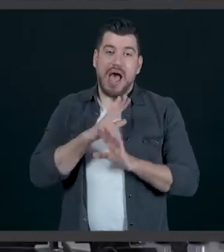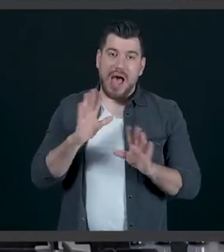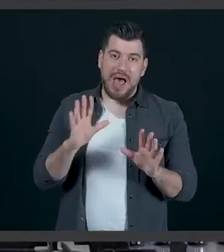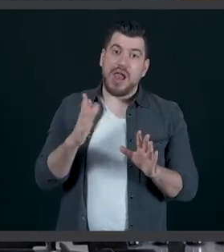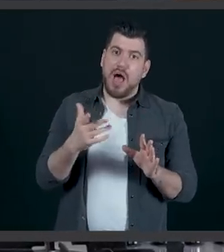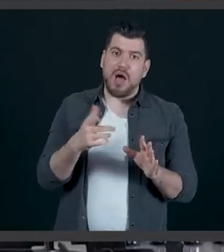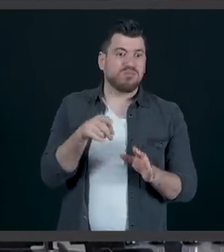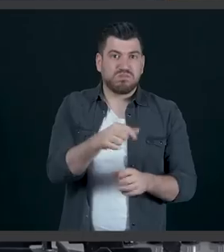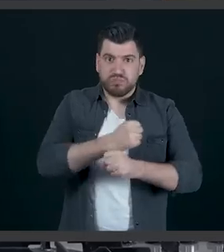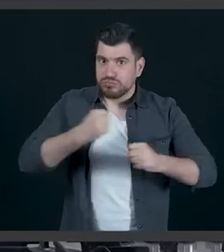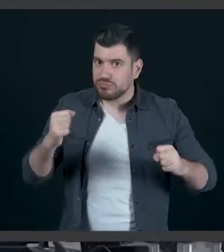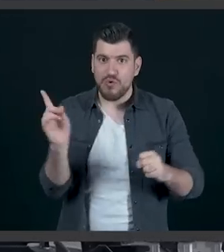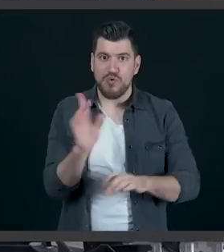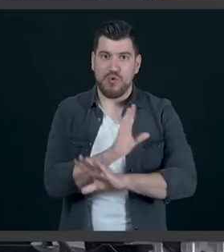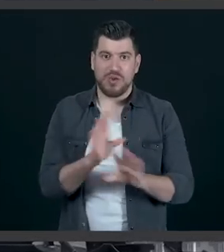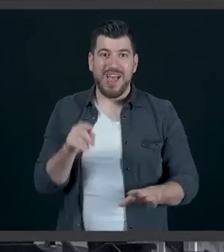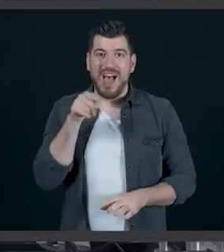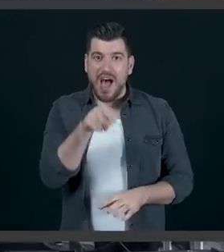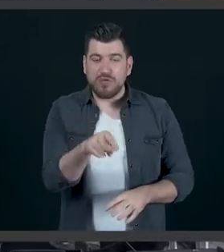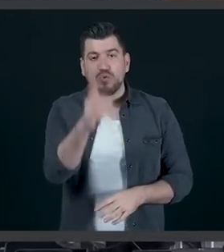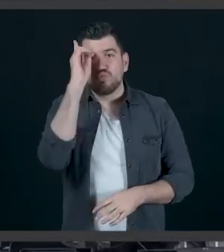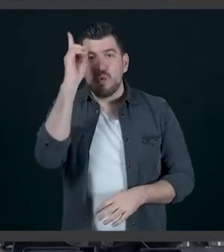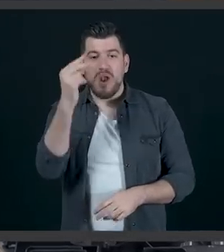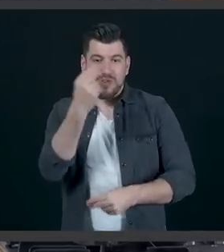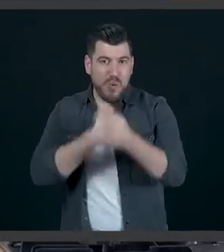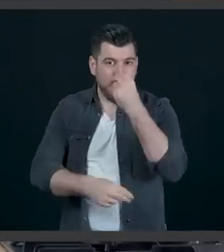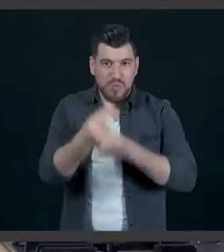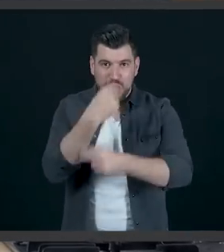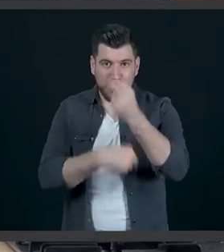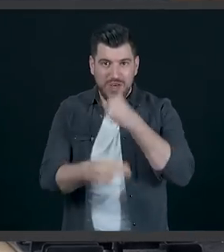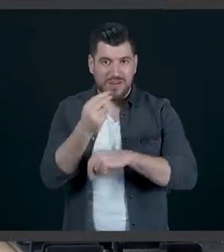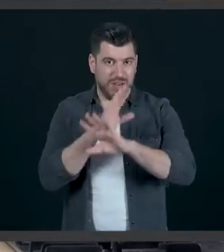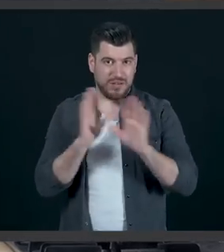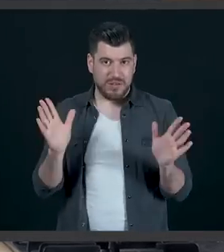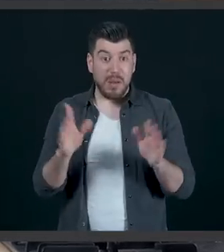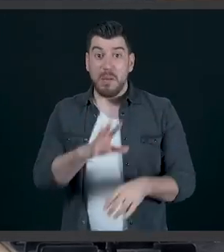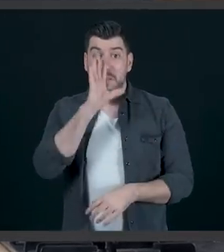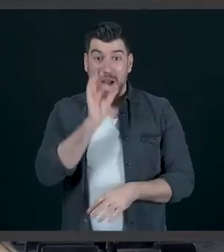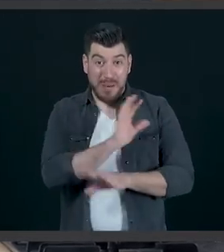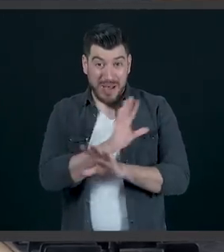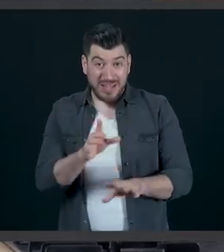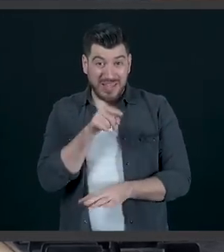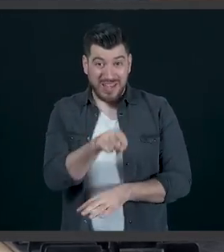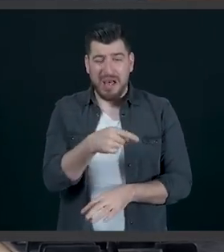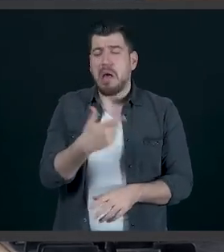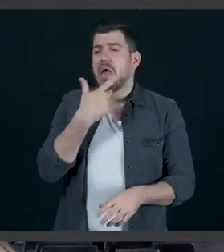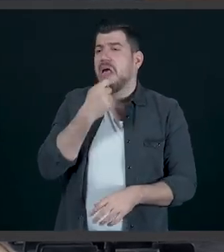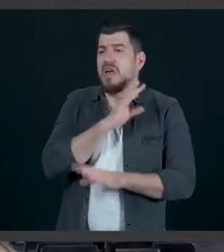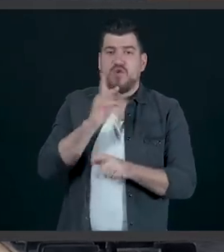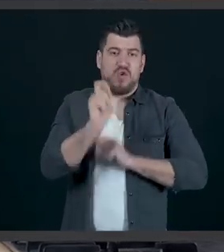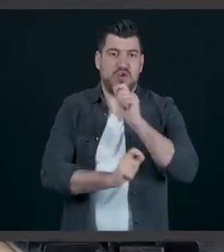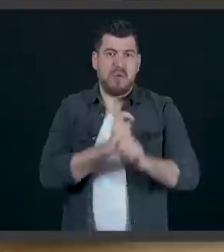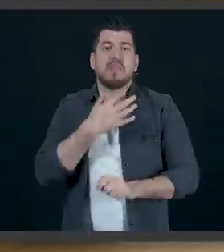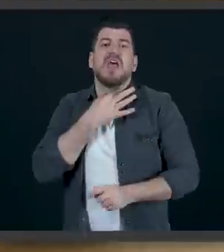είναι. Αλλά ίσως να είναι το πιο μοναδικό σνακ που έχετε φάει ποτέ σας. Είναι πολύ εύκολο να το φτιάξετε, μπορείτε να το φτιάξετε